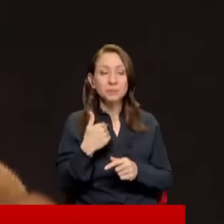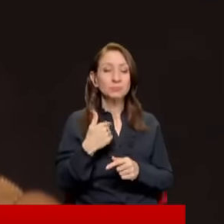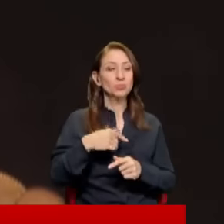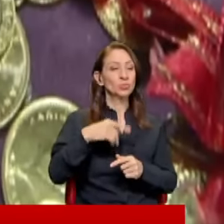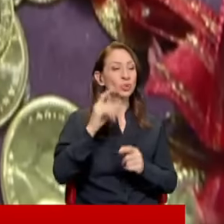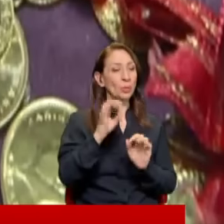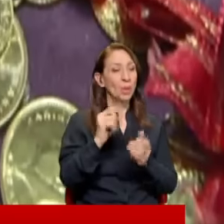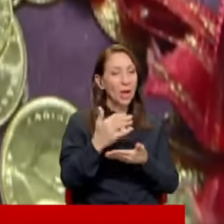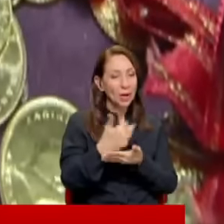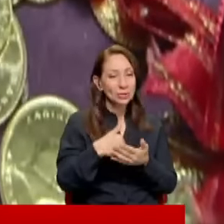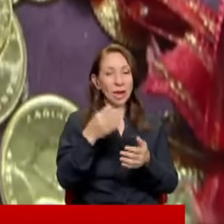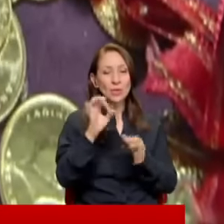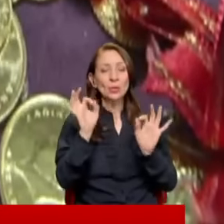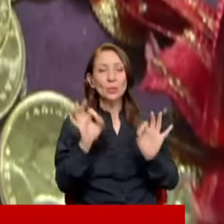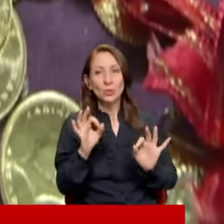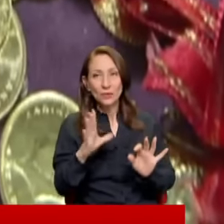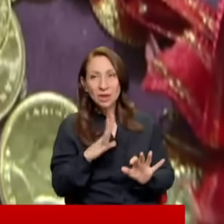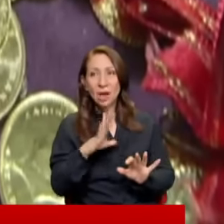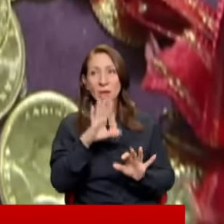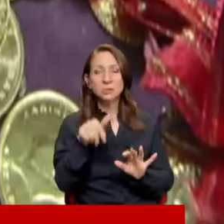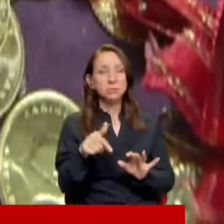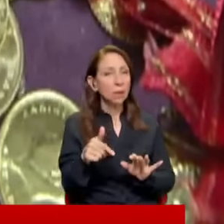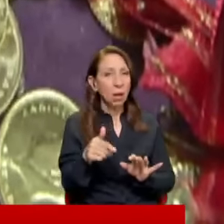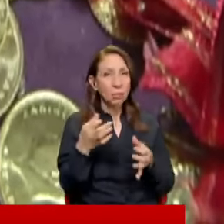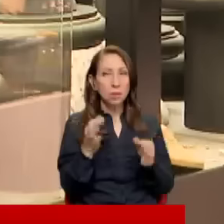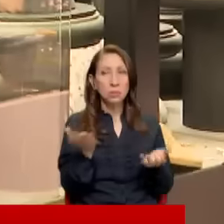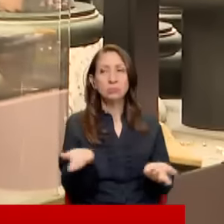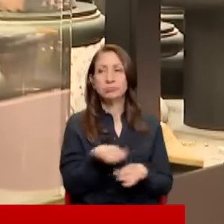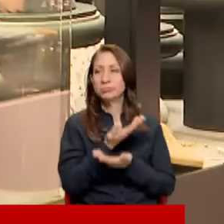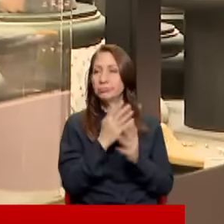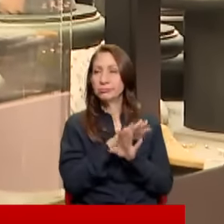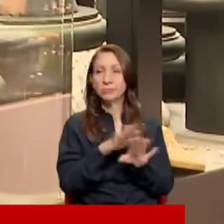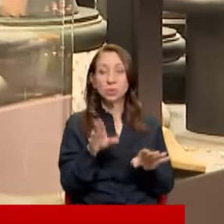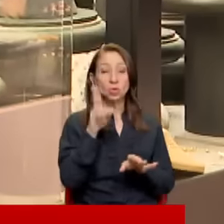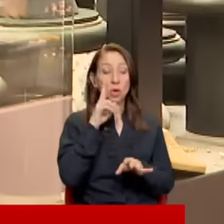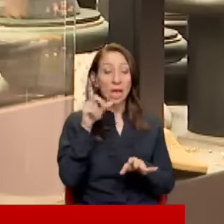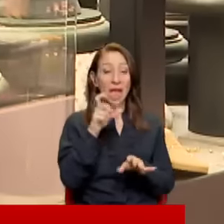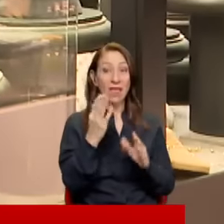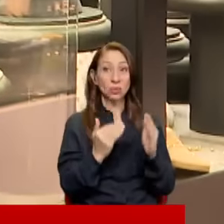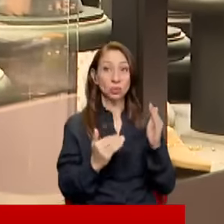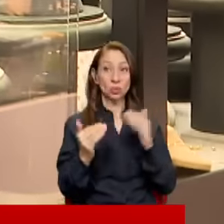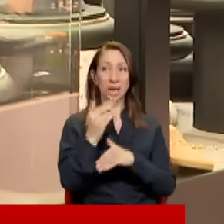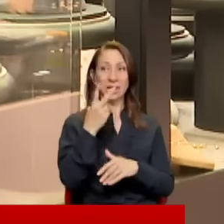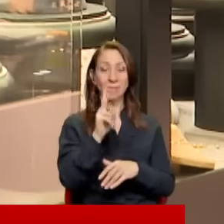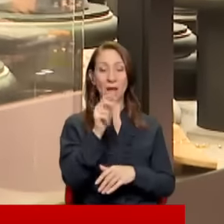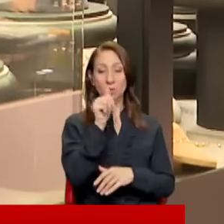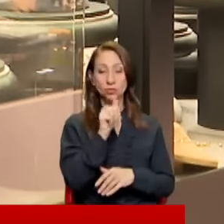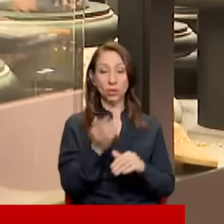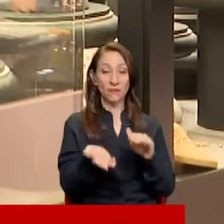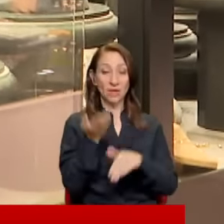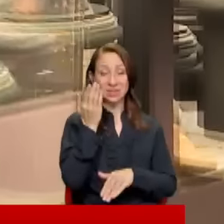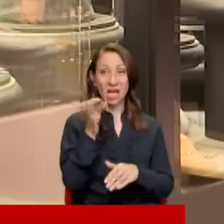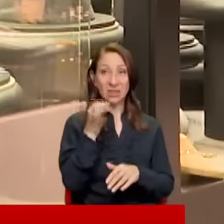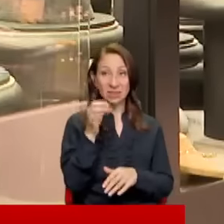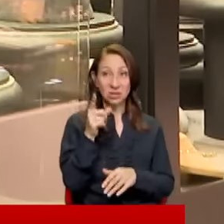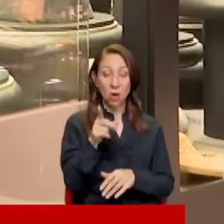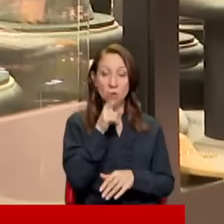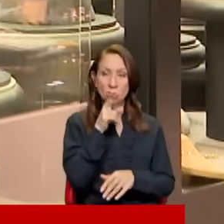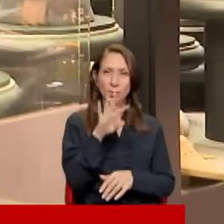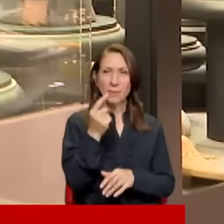vardı düğünler nişanlar hepsine altında şimdi Altın Nerede son ayların en yüksek seviyesine yükseldi yani 2.600 lir geçti altın fiyatı